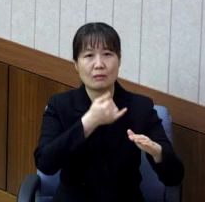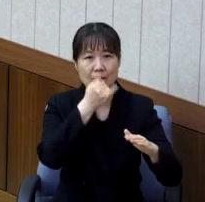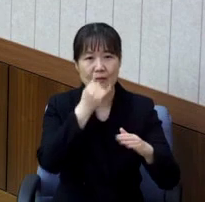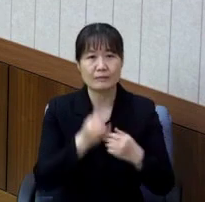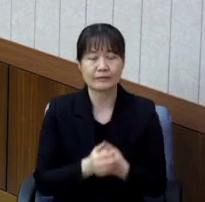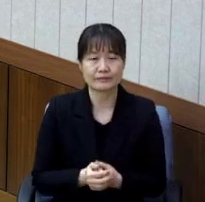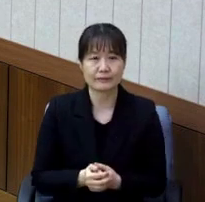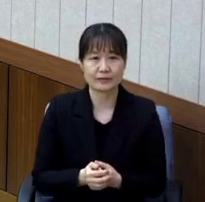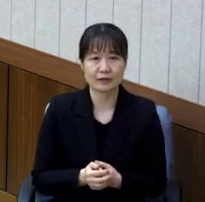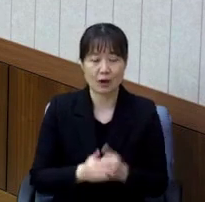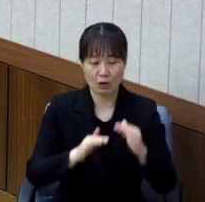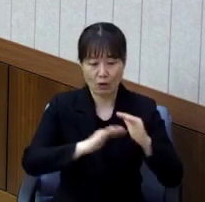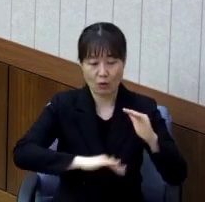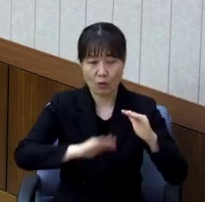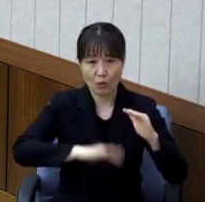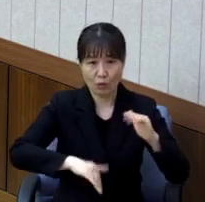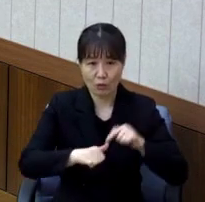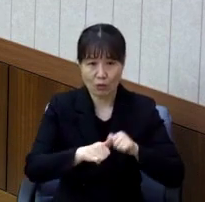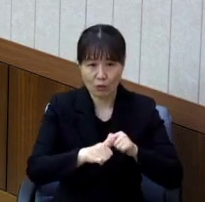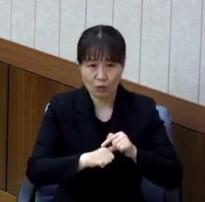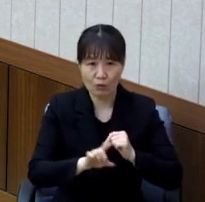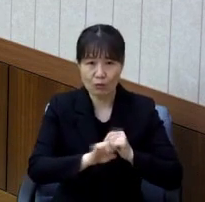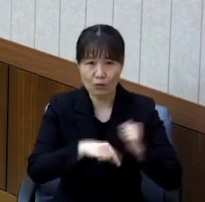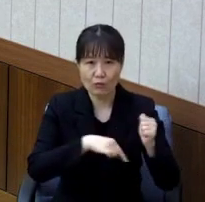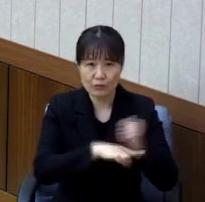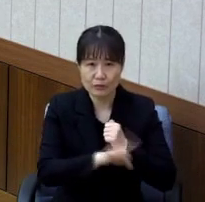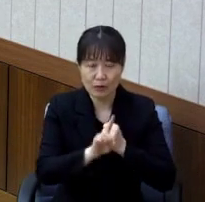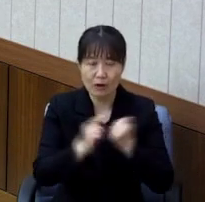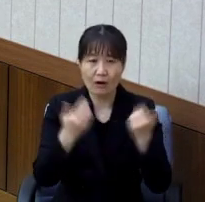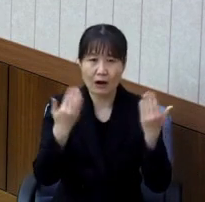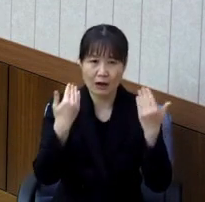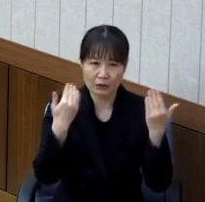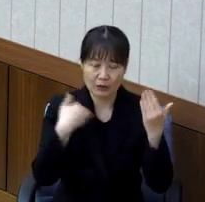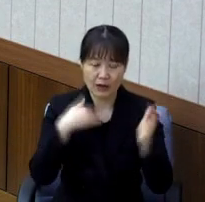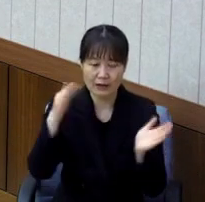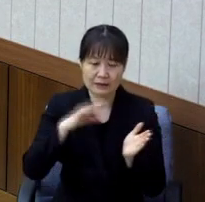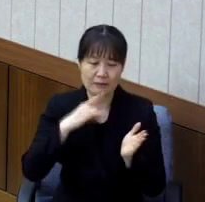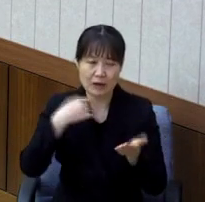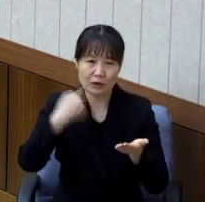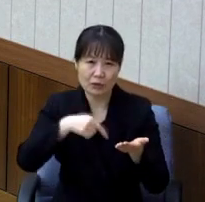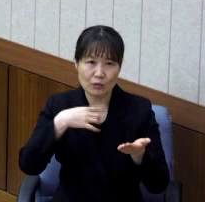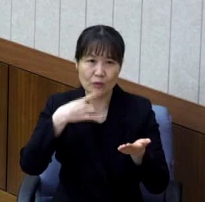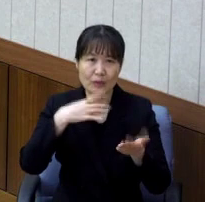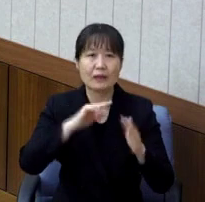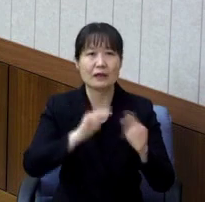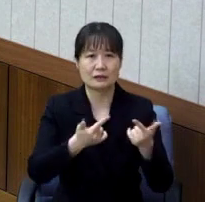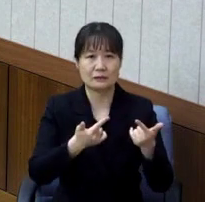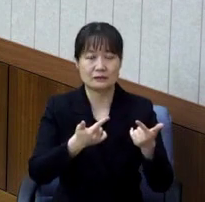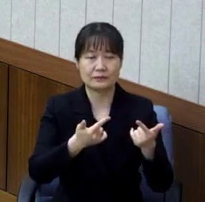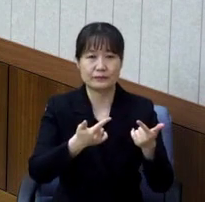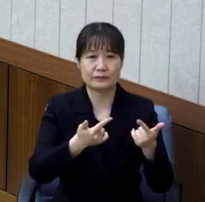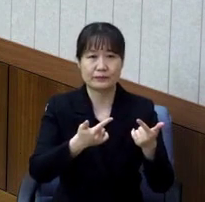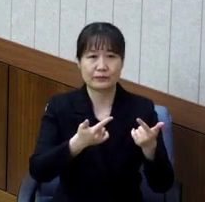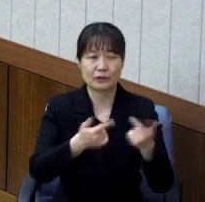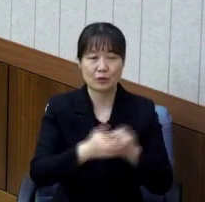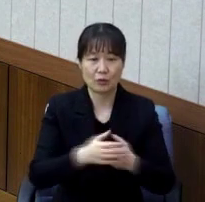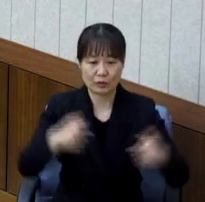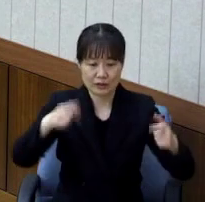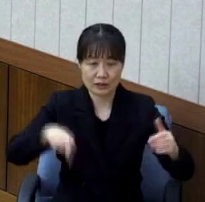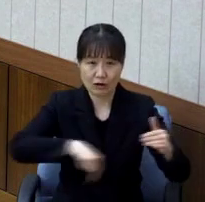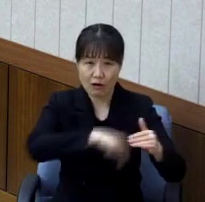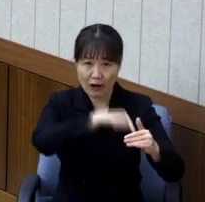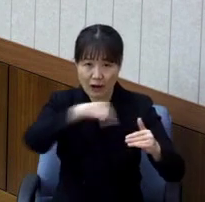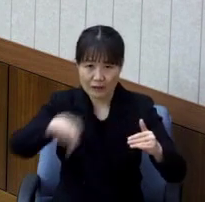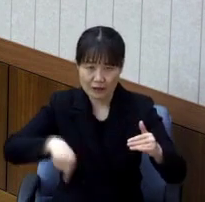있습니다 공공성을 가진다는 의미는 학교가 단순히 학생을 교육하는 시설로서 존재하는 것이 아니라 지역 사회의